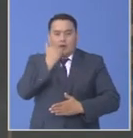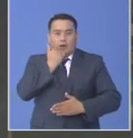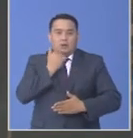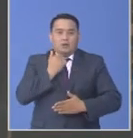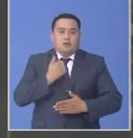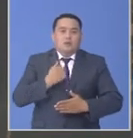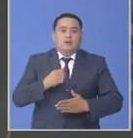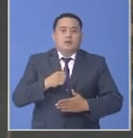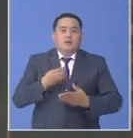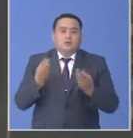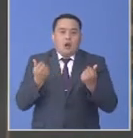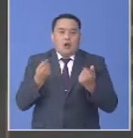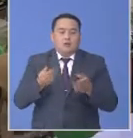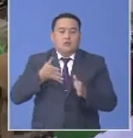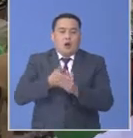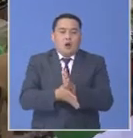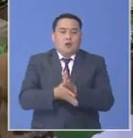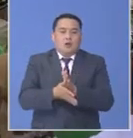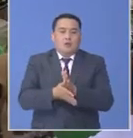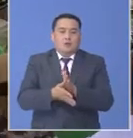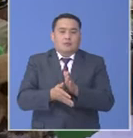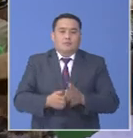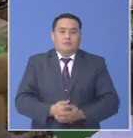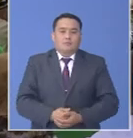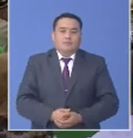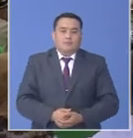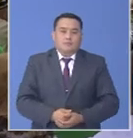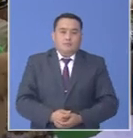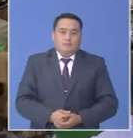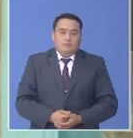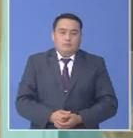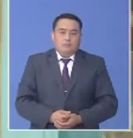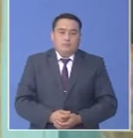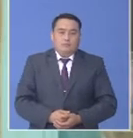пожалевшим сил и средств на строительство духовного центра.